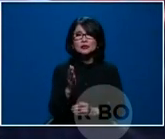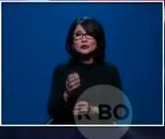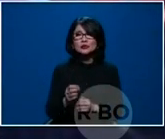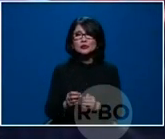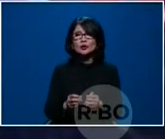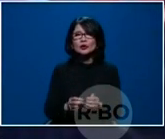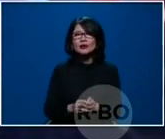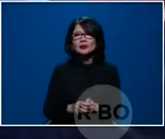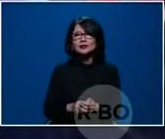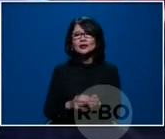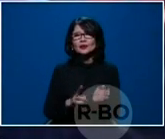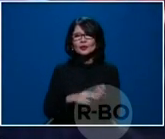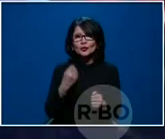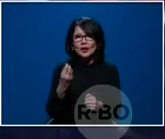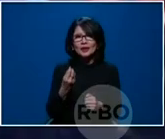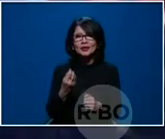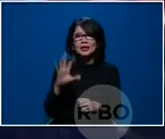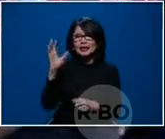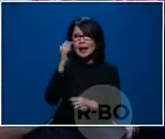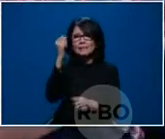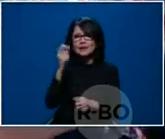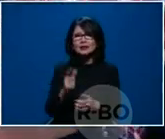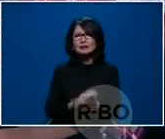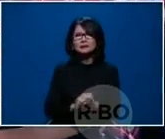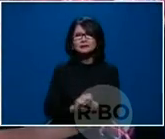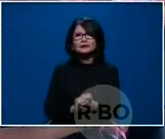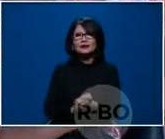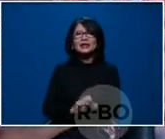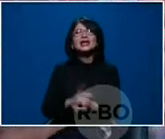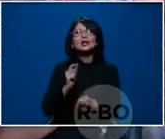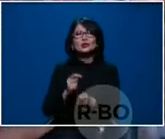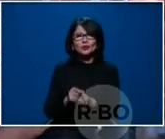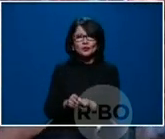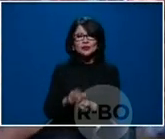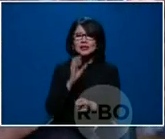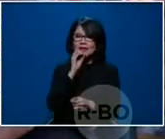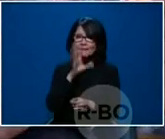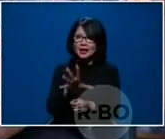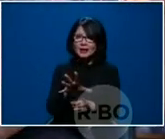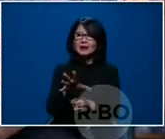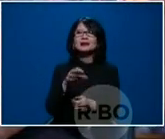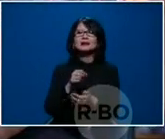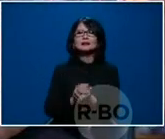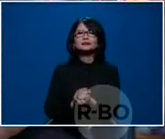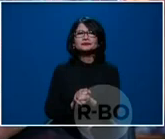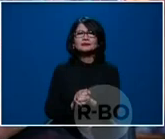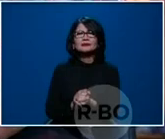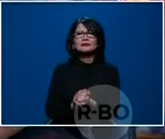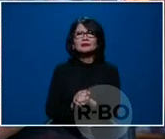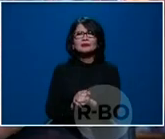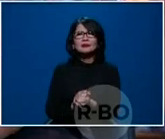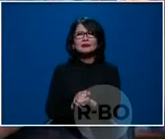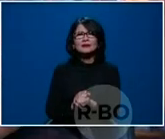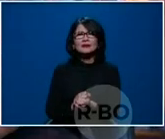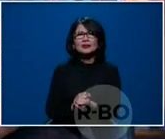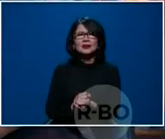kembali selama 1 menit ya itu yang saya sampaikan bahwa tidak mungkin untuk